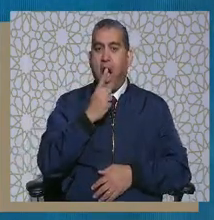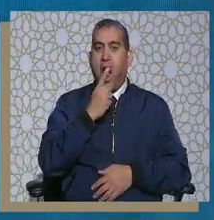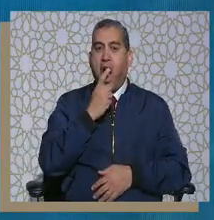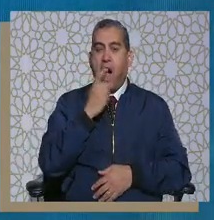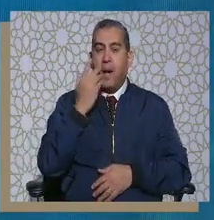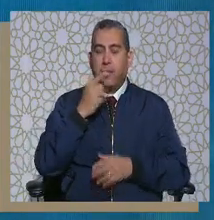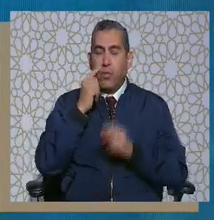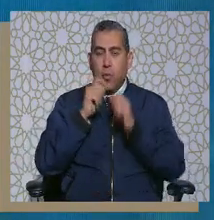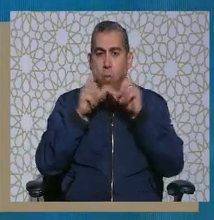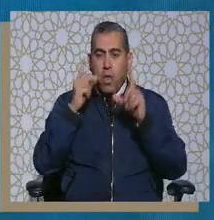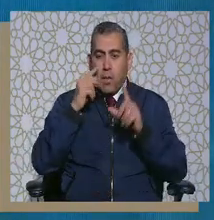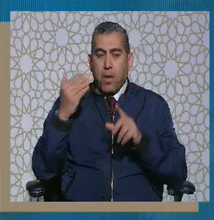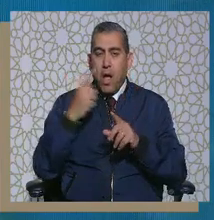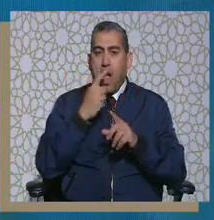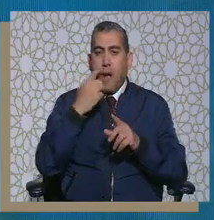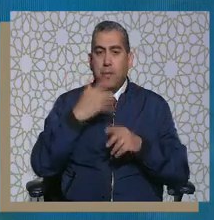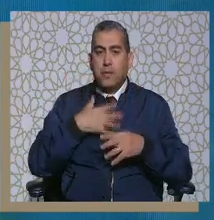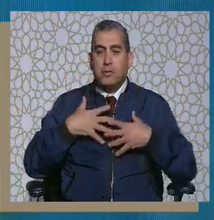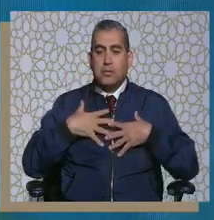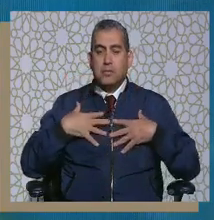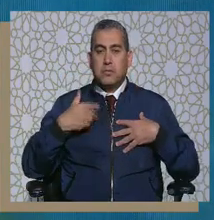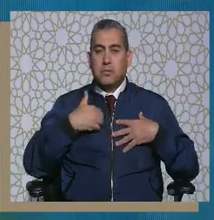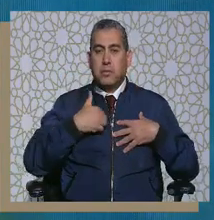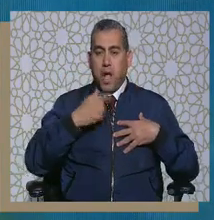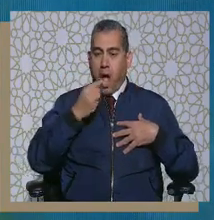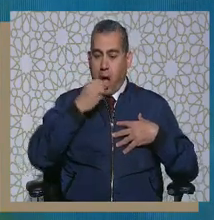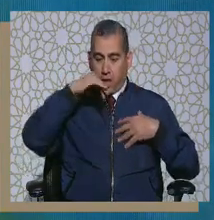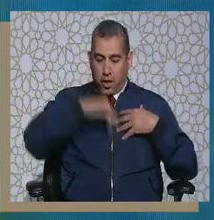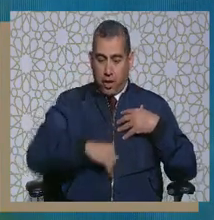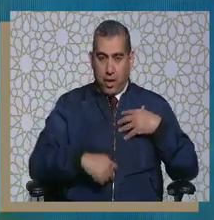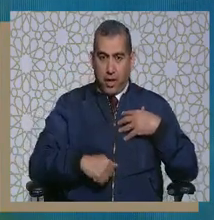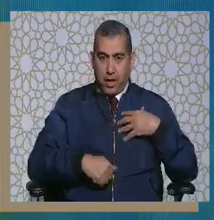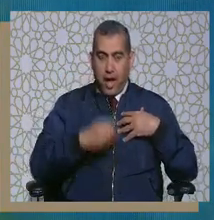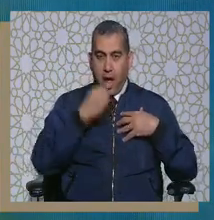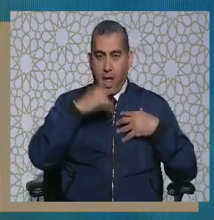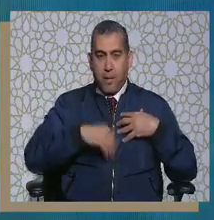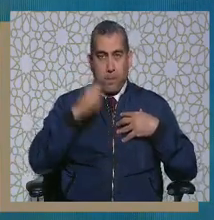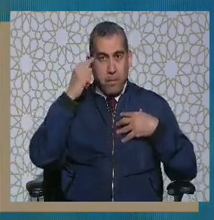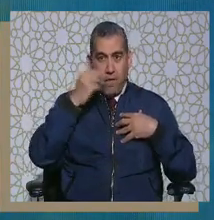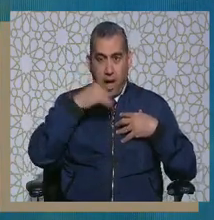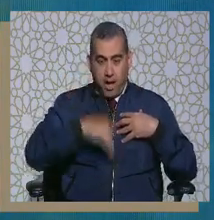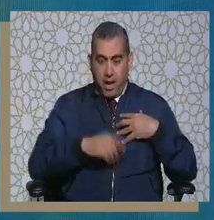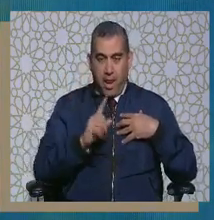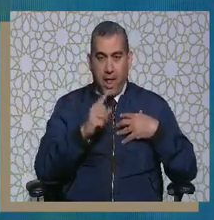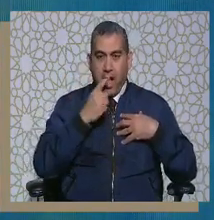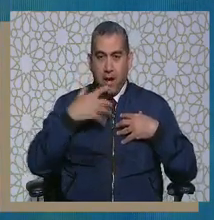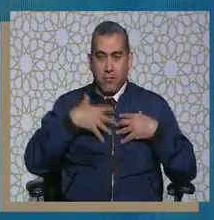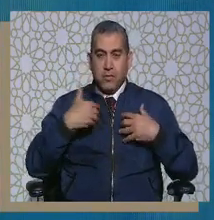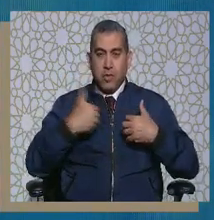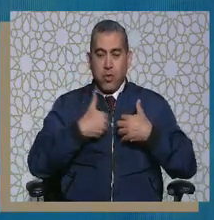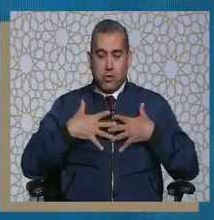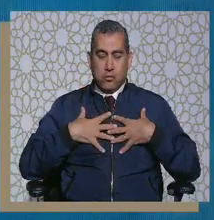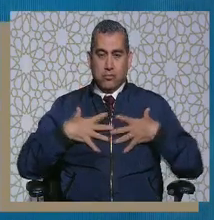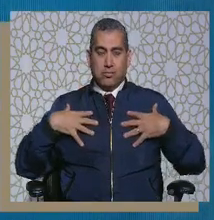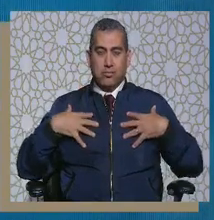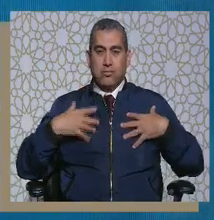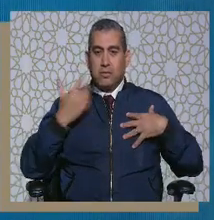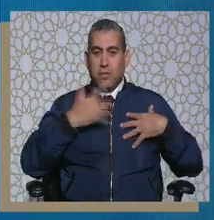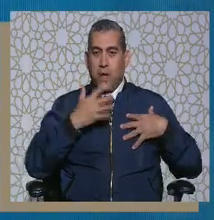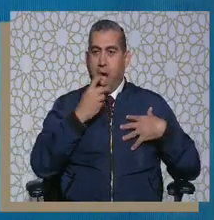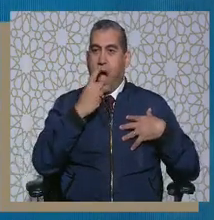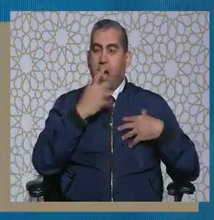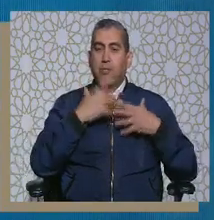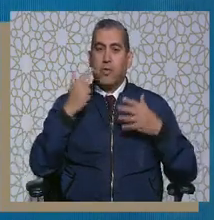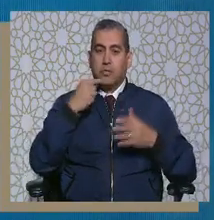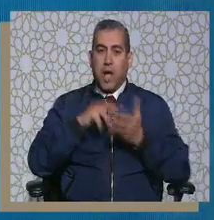اتضح ان هي بتسلك في مسلك اخر ولا تصل الى حد مفهوم الجوف الذي اخترناه في تعريف الجوف ولذلك ايه اللي